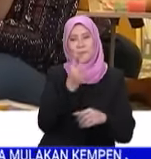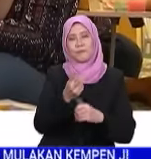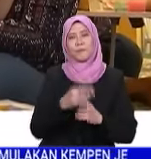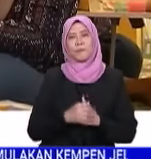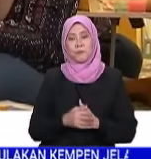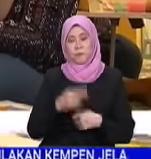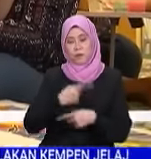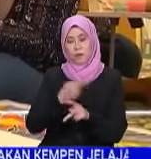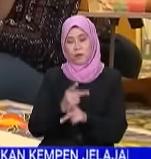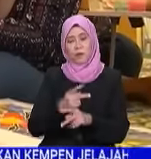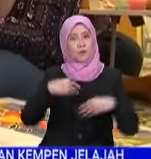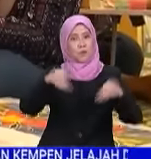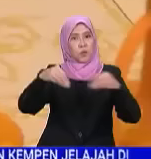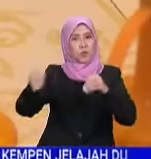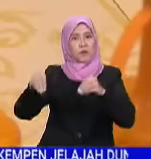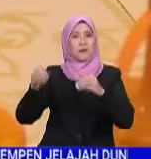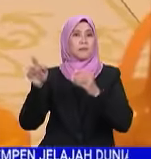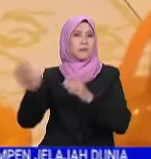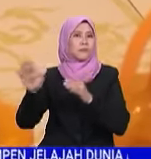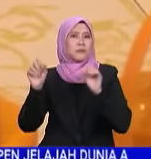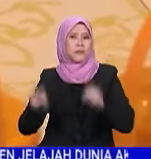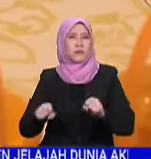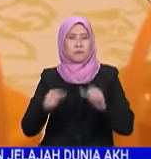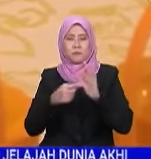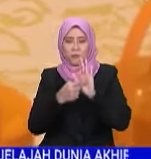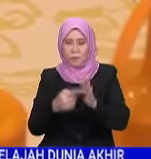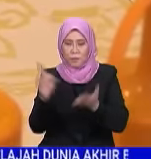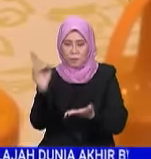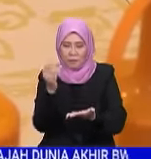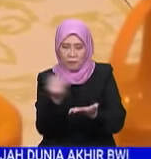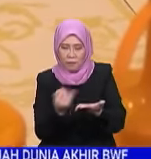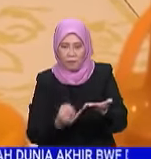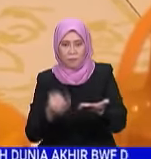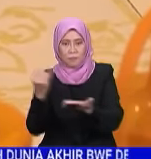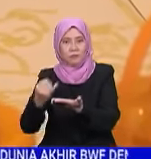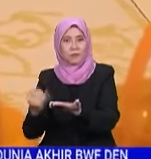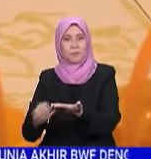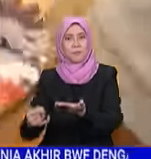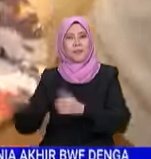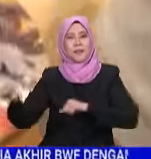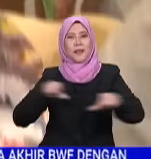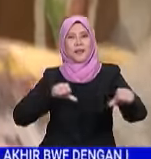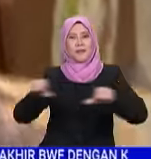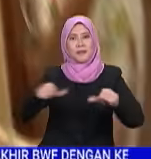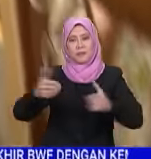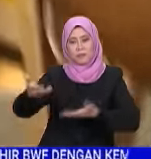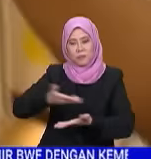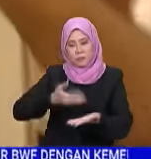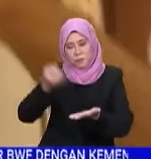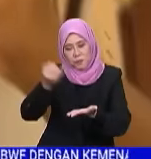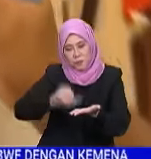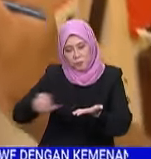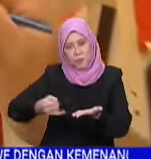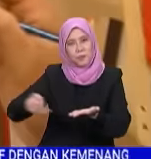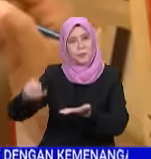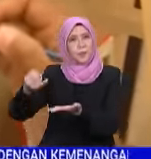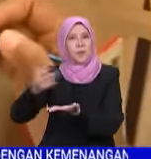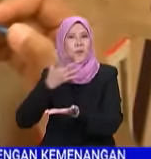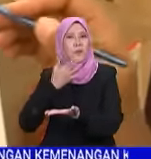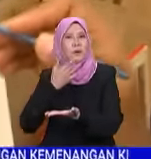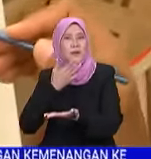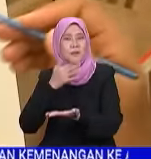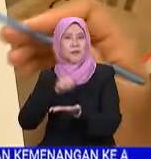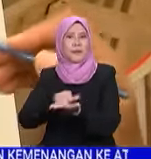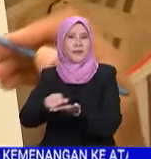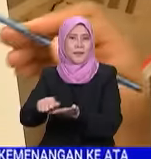produk jualan pengunjung juga berpeluang menyaksikan demonstrasi kraf serta menyertai aktiviti interaktif seperti mencanting serta mewarna